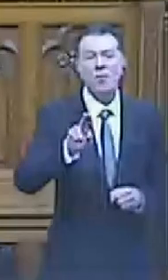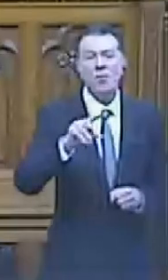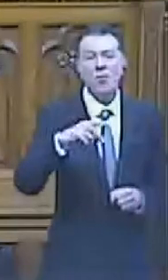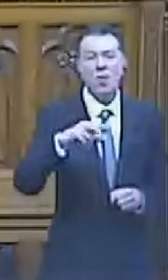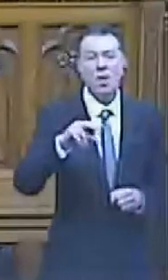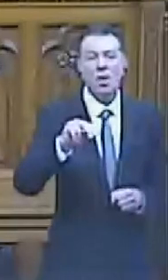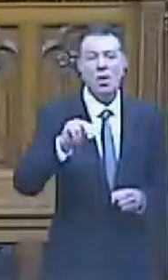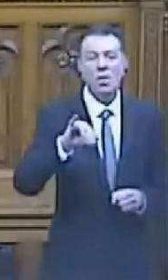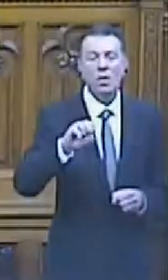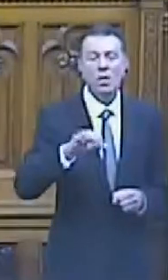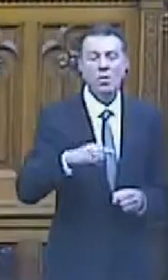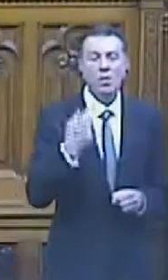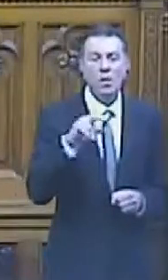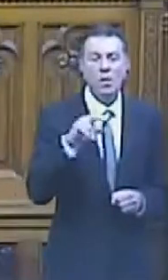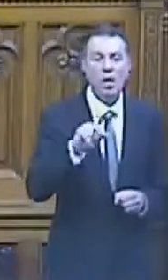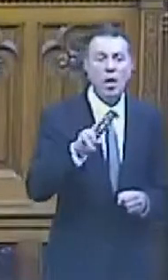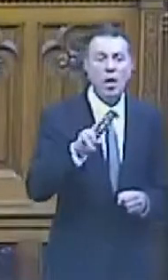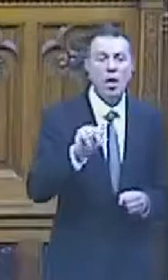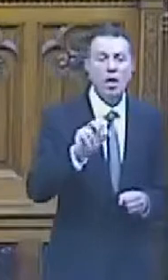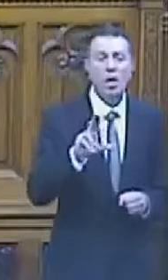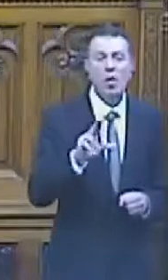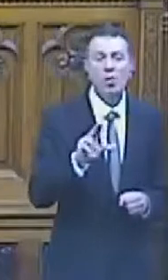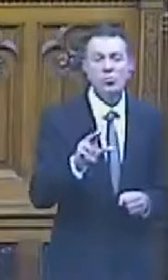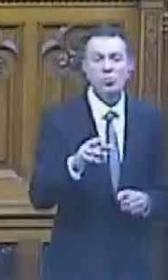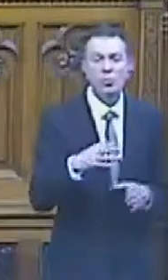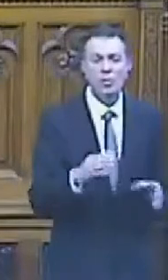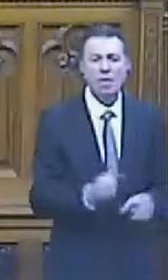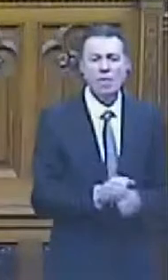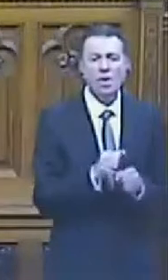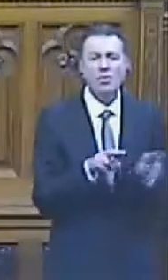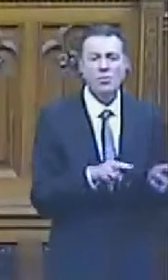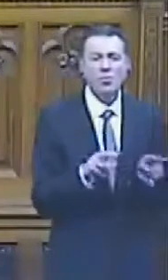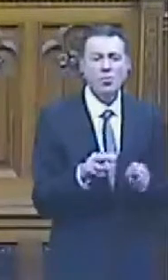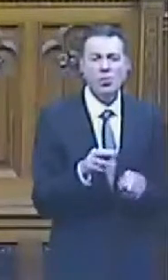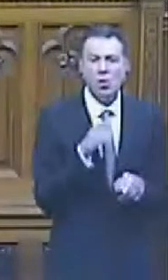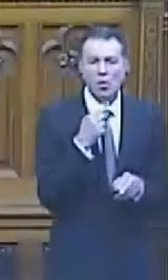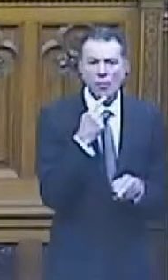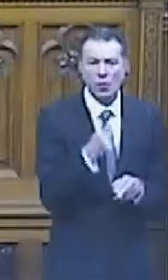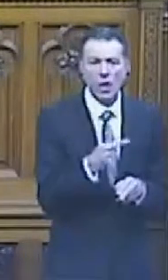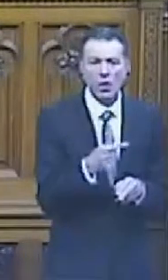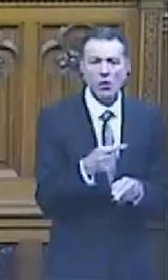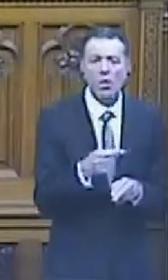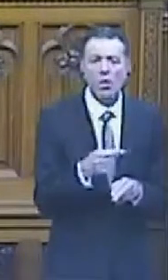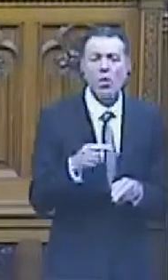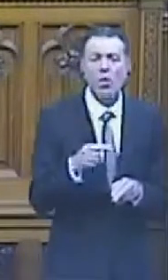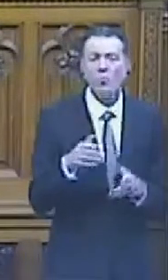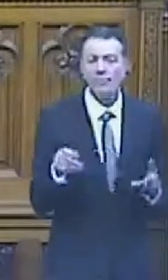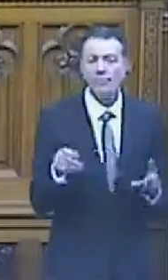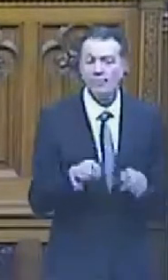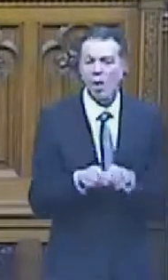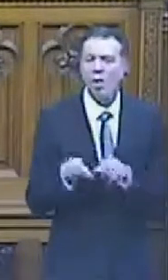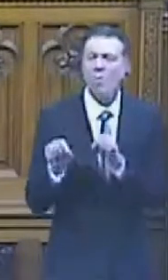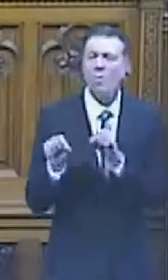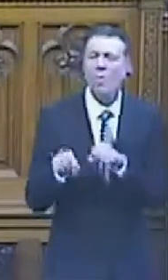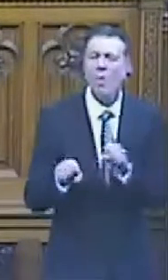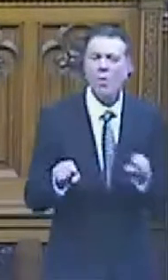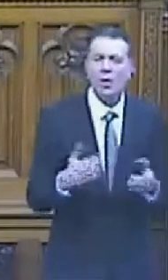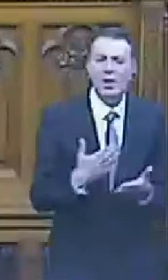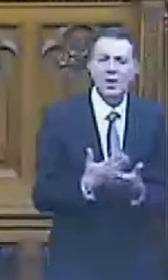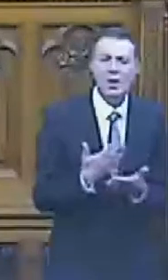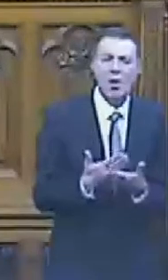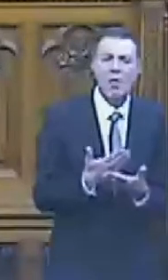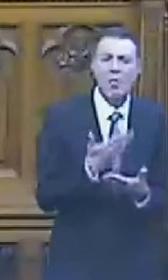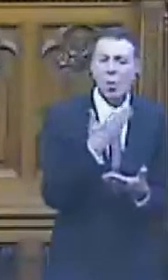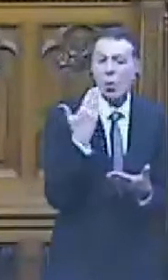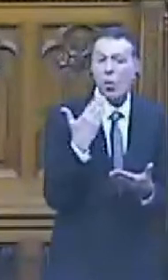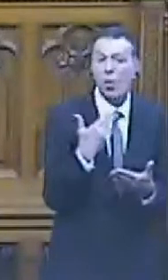einem Herrn Kraus hat der Verfassungsgerichtshof gesagt, es ist eine Befugnis, deswegen ist es nicht unsere Kompetenz. Es ist auch sehr interessant, mit welchem Zweile